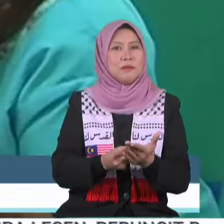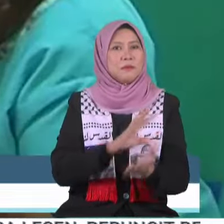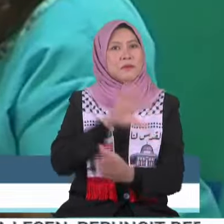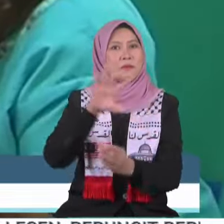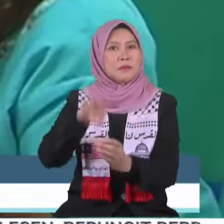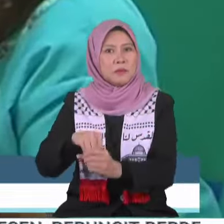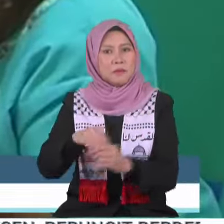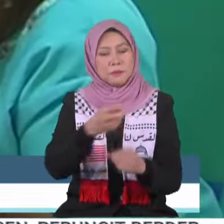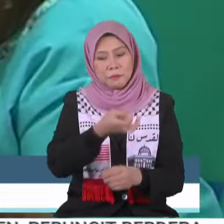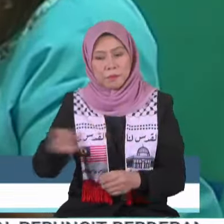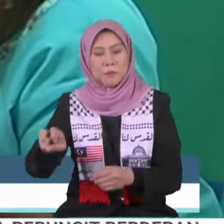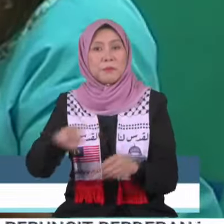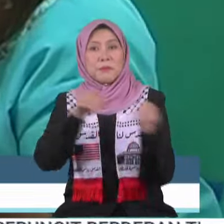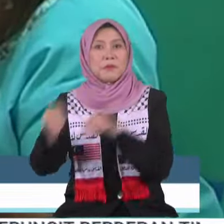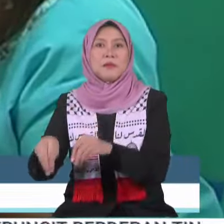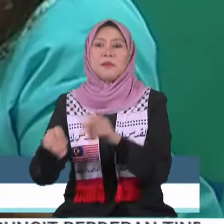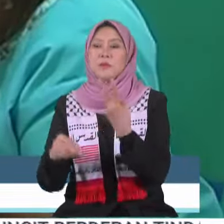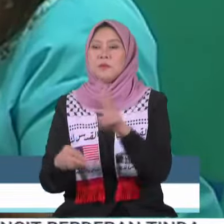melibatkan pemindahan